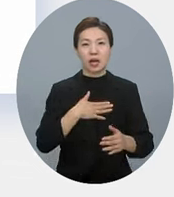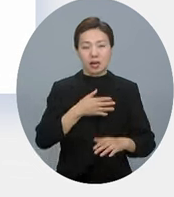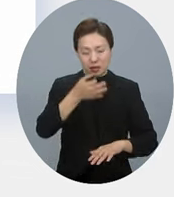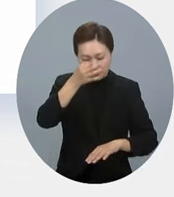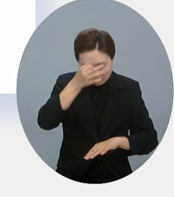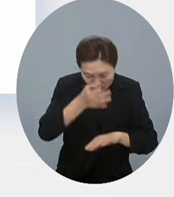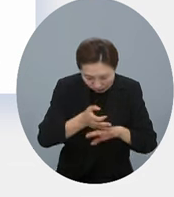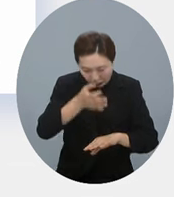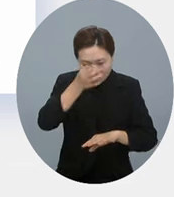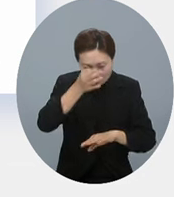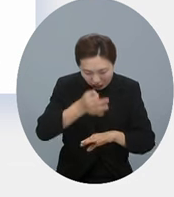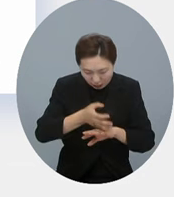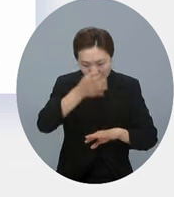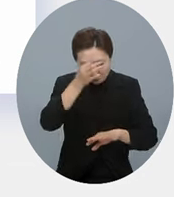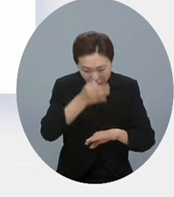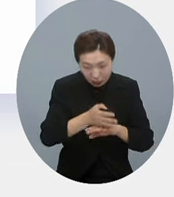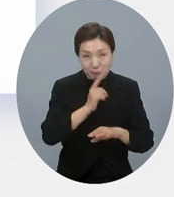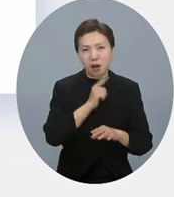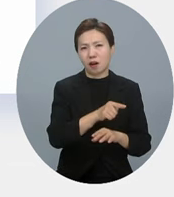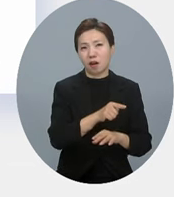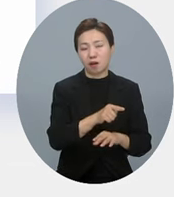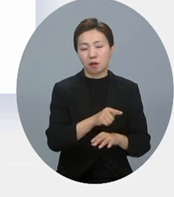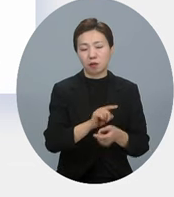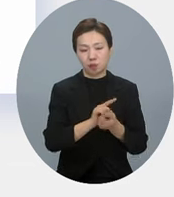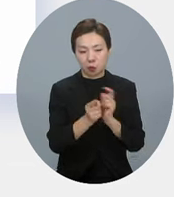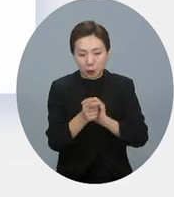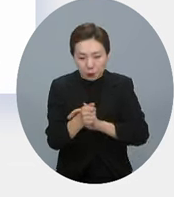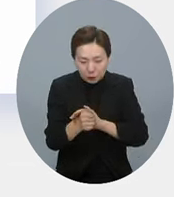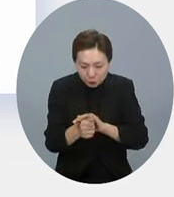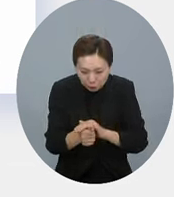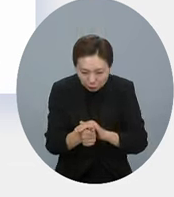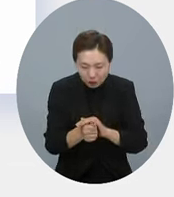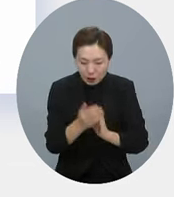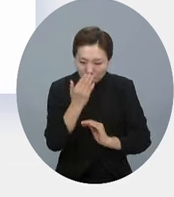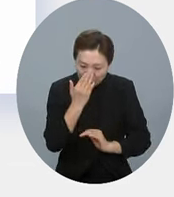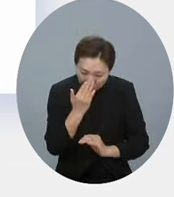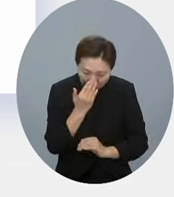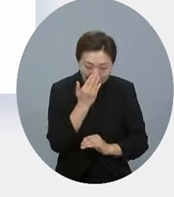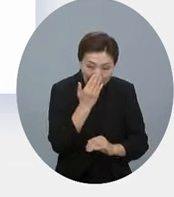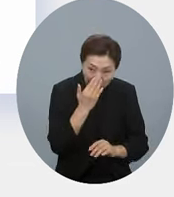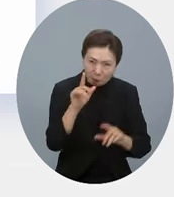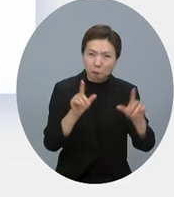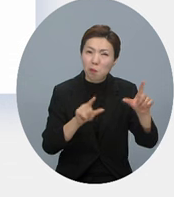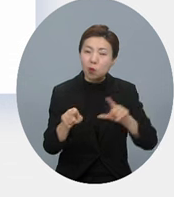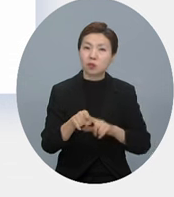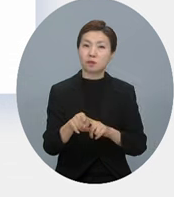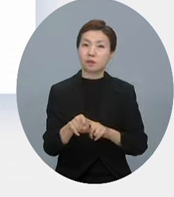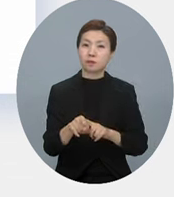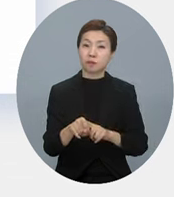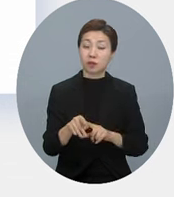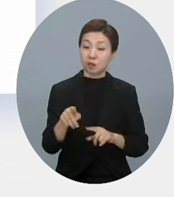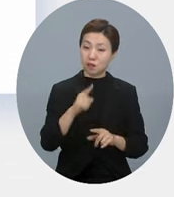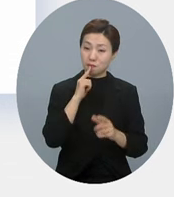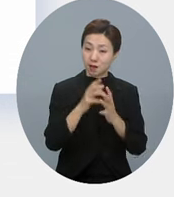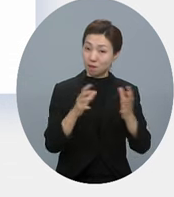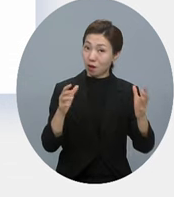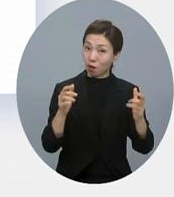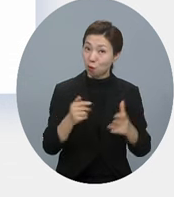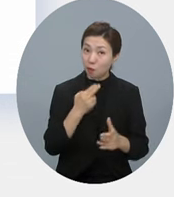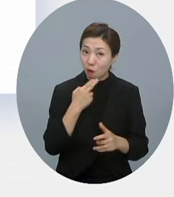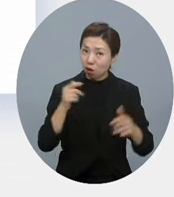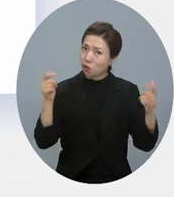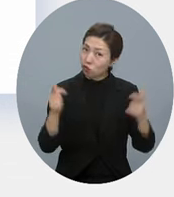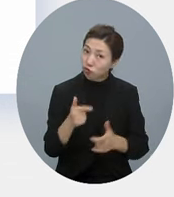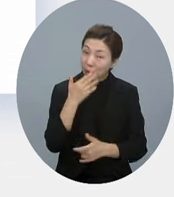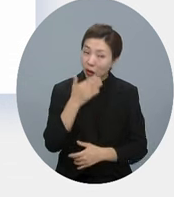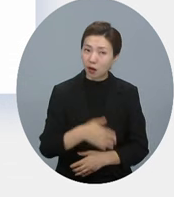하고 있거든요 이러한 리스크 또 몸을 낮추는 후보들 조금 더 잠잠해질 수 있다라고 보십니까 20월 남은 상황에서 저 그